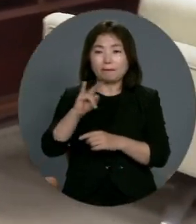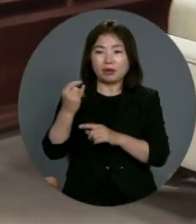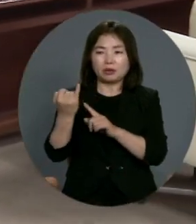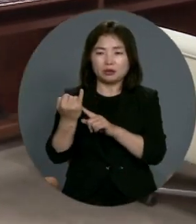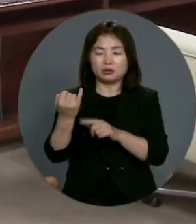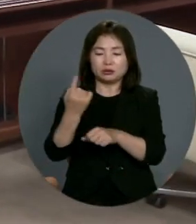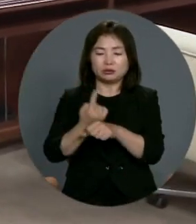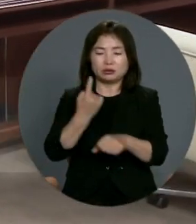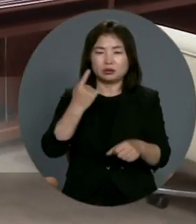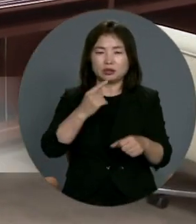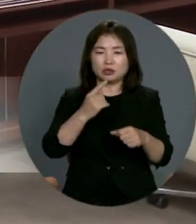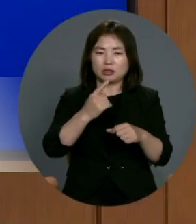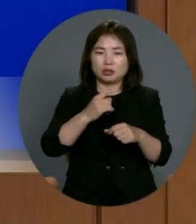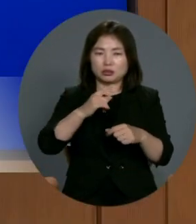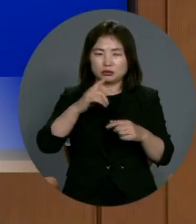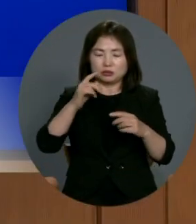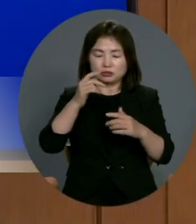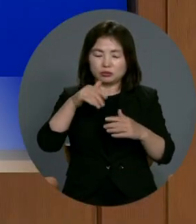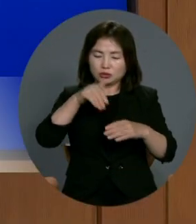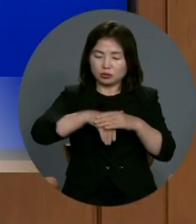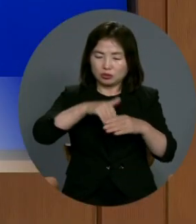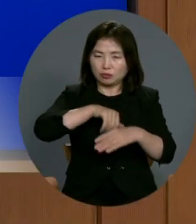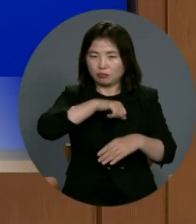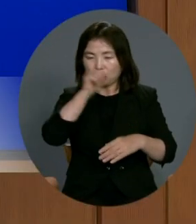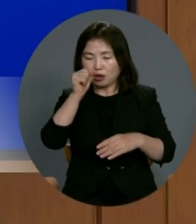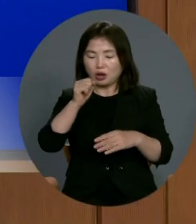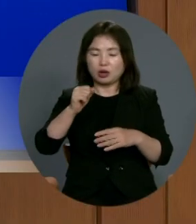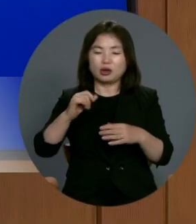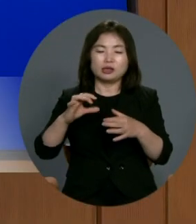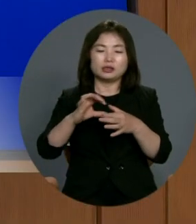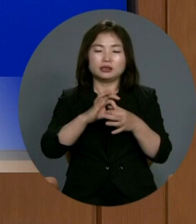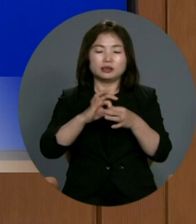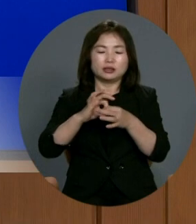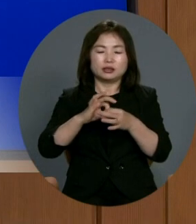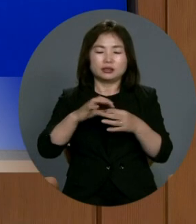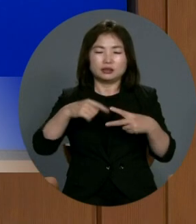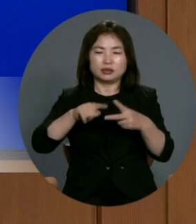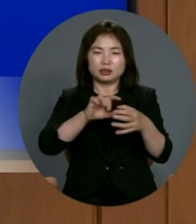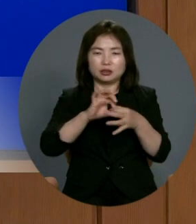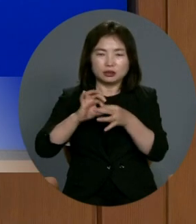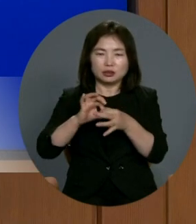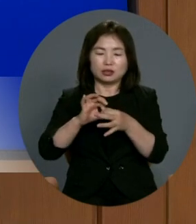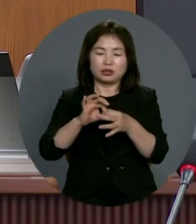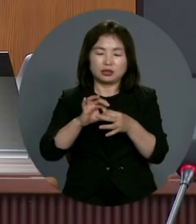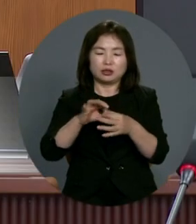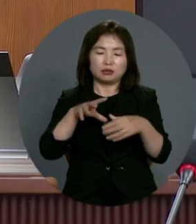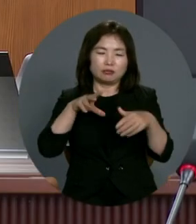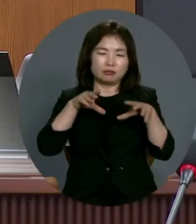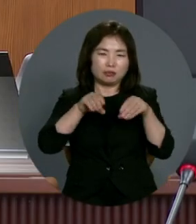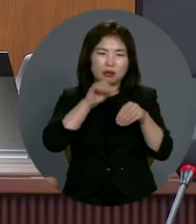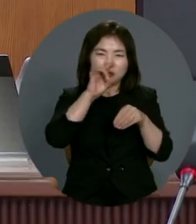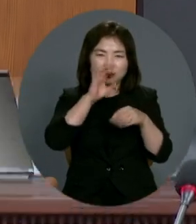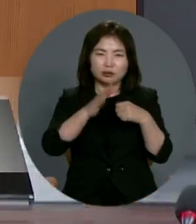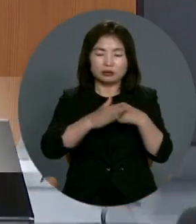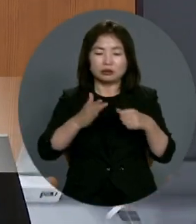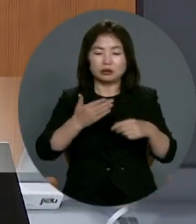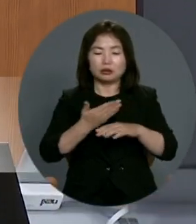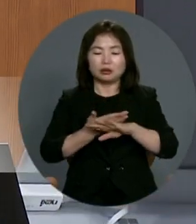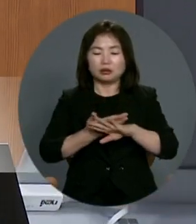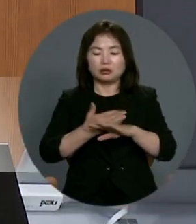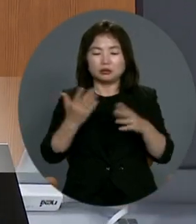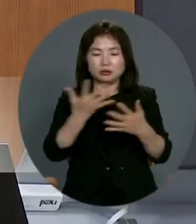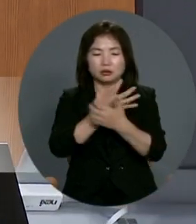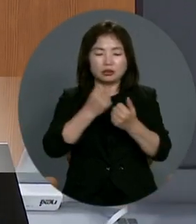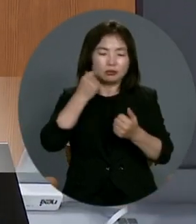지난해 지방선거에서 당선된 뒤 공직자의 이해충돌 방지법에 따라 수의계약이 제한되자 다른 사람 이름으로